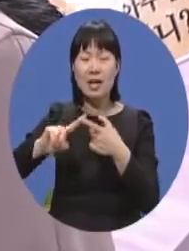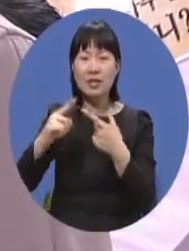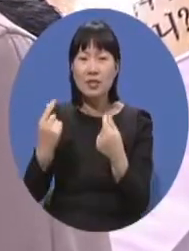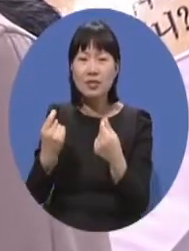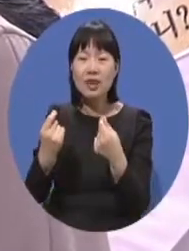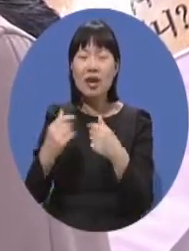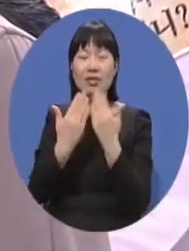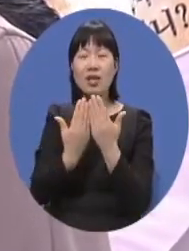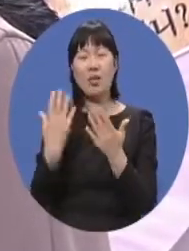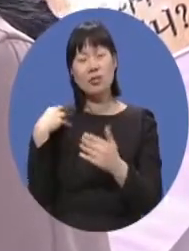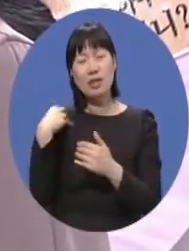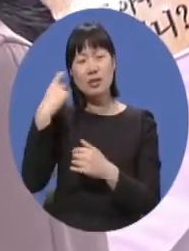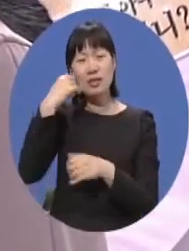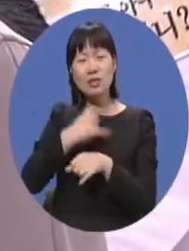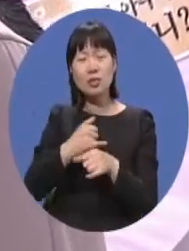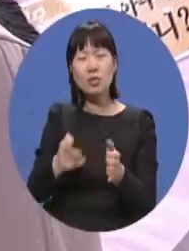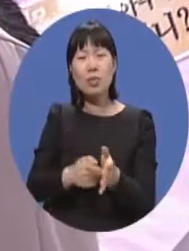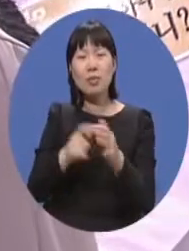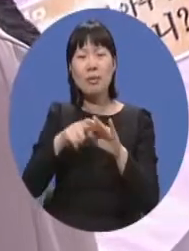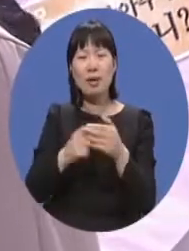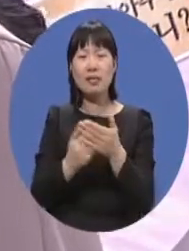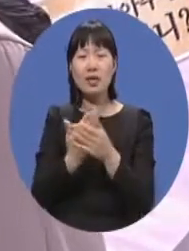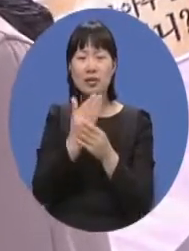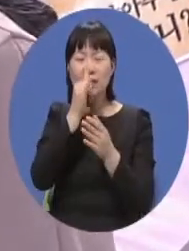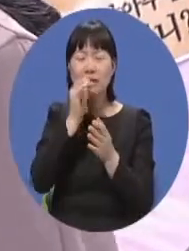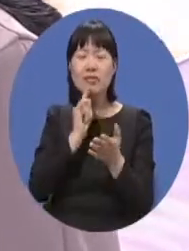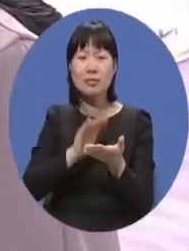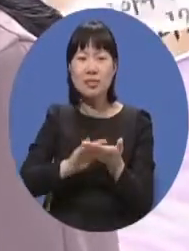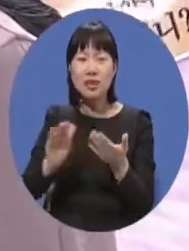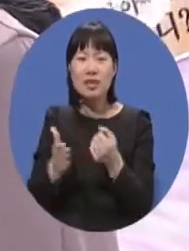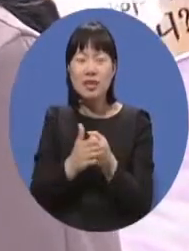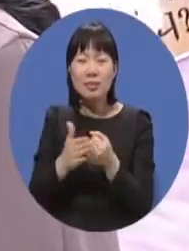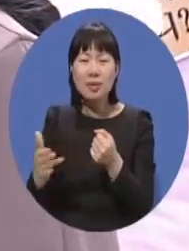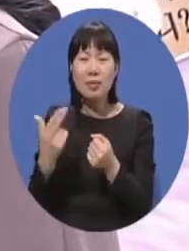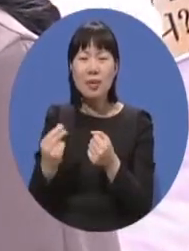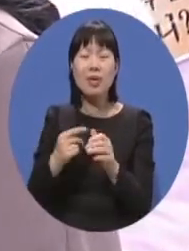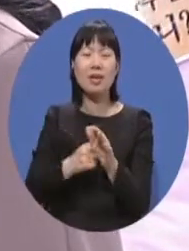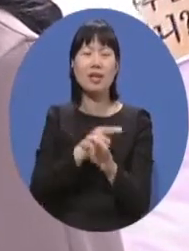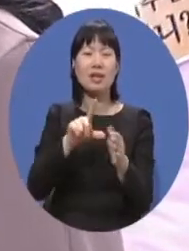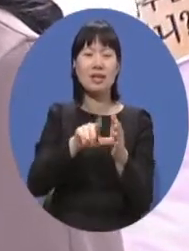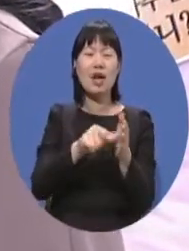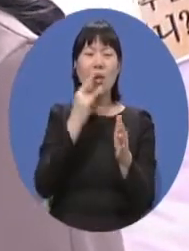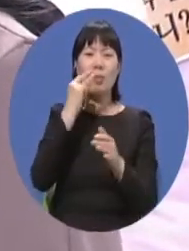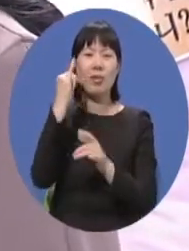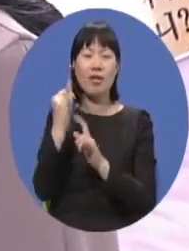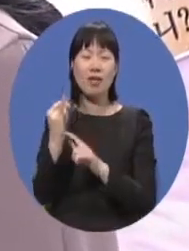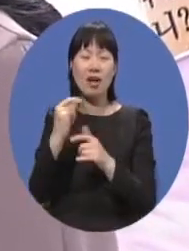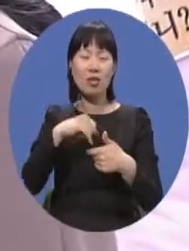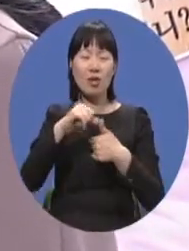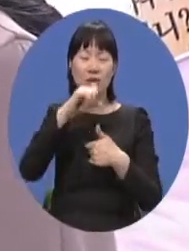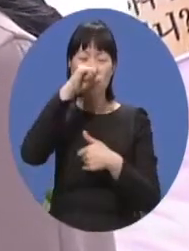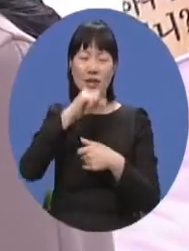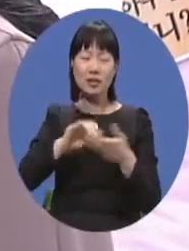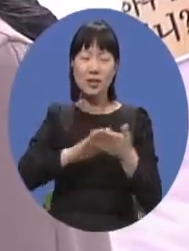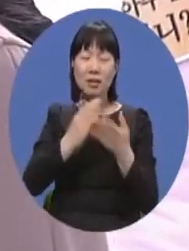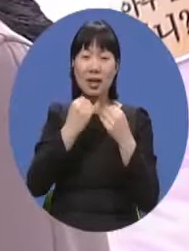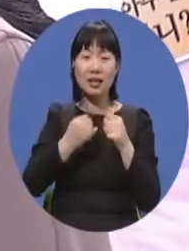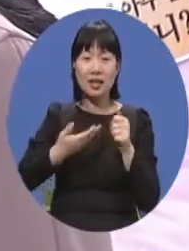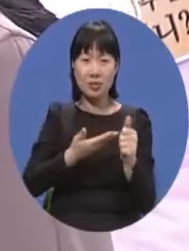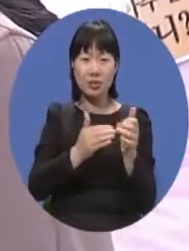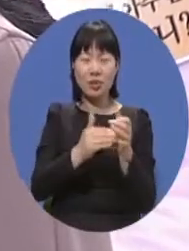것처럼 다 부담감을 느끼고 조급한 마음이 들 수 있습니다. 그래서 배변 이외의 시간에 엄마가 건우가 좋아하는 놀이를 많이